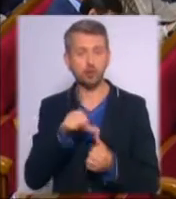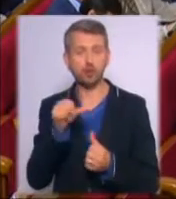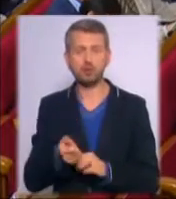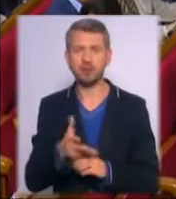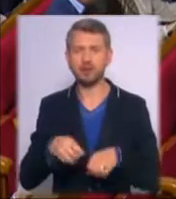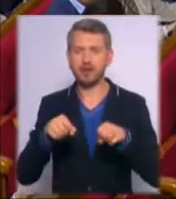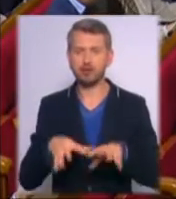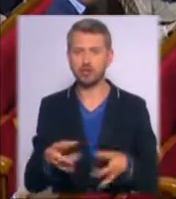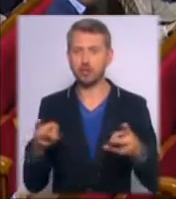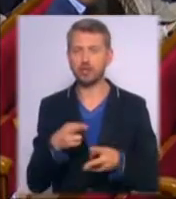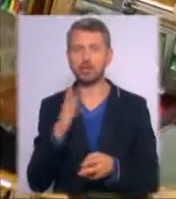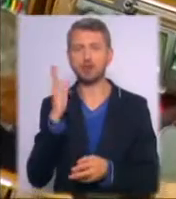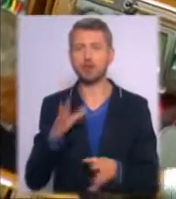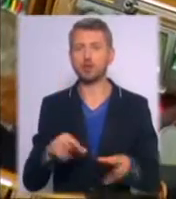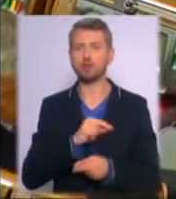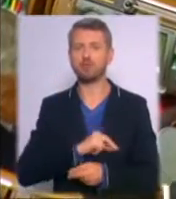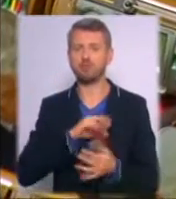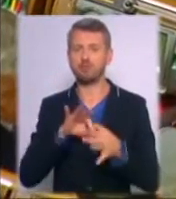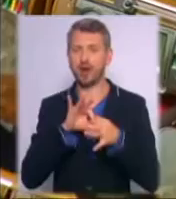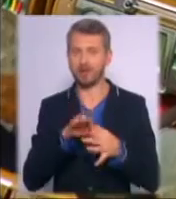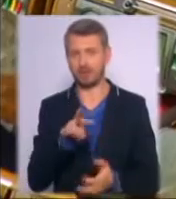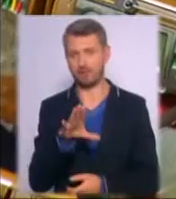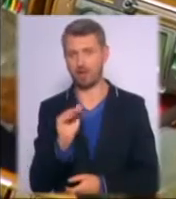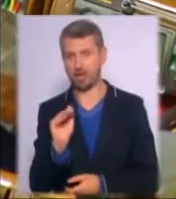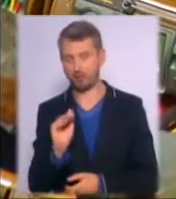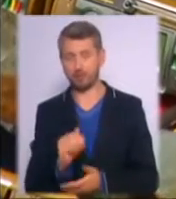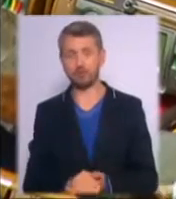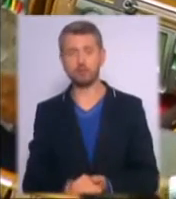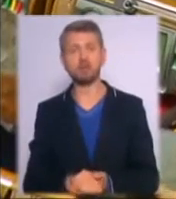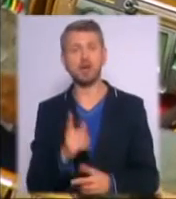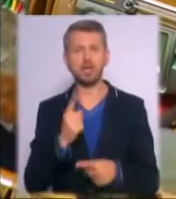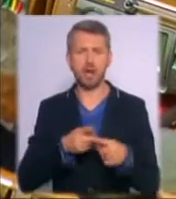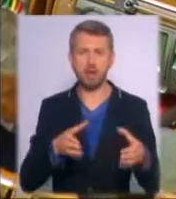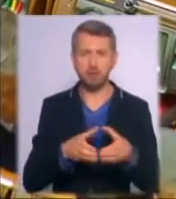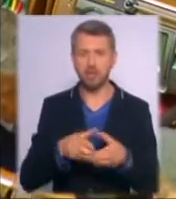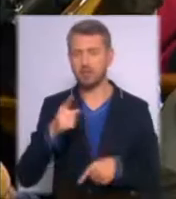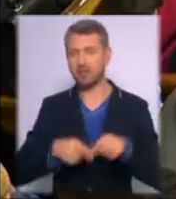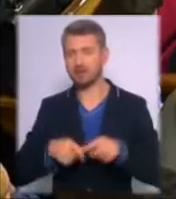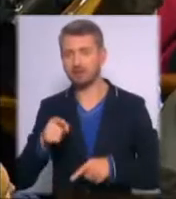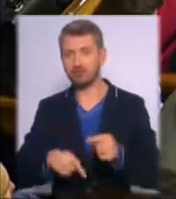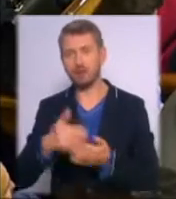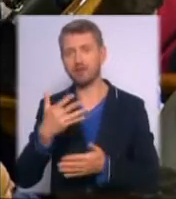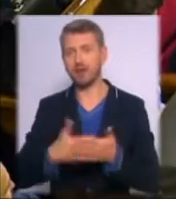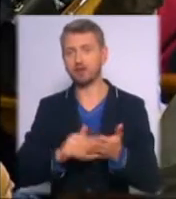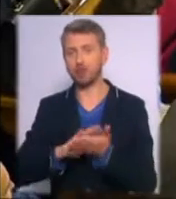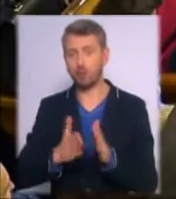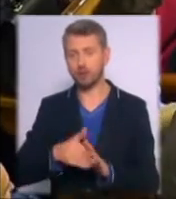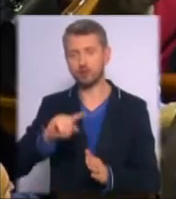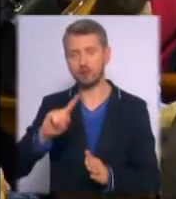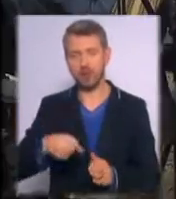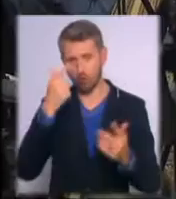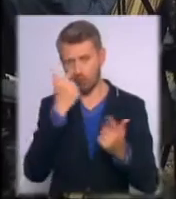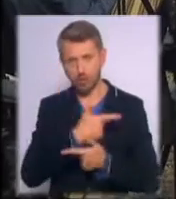рішень необхідних для подальшої співпраці з Міжнародним валютним фондом. У свою чергу, радикали і Батьківщина текст домовленостей уряду з МВФ вимагають